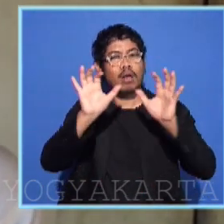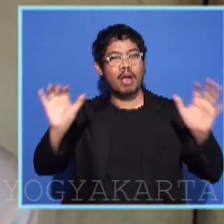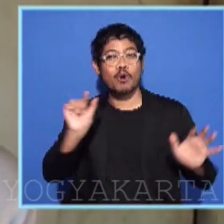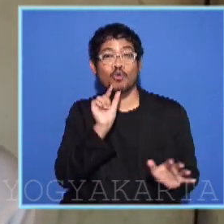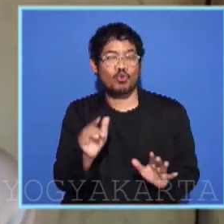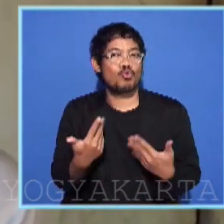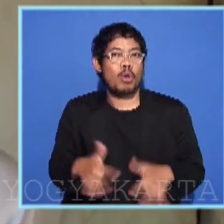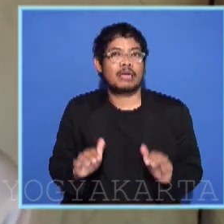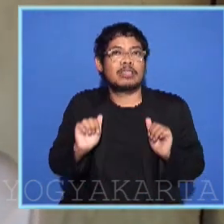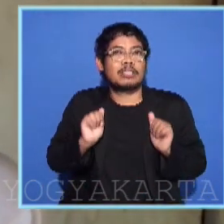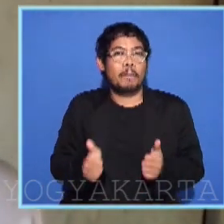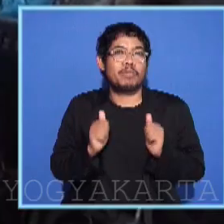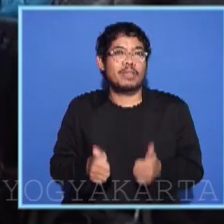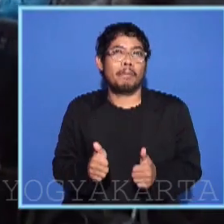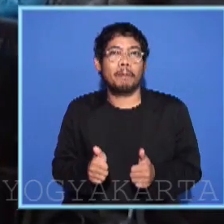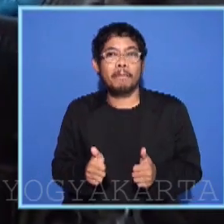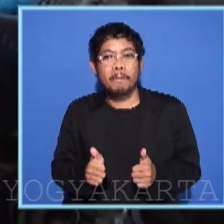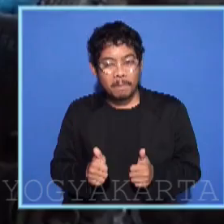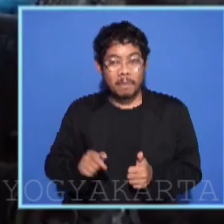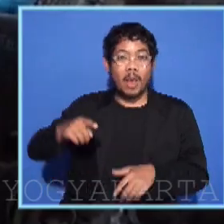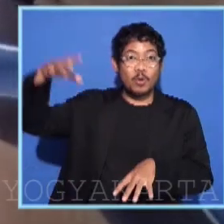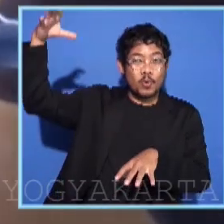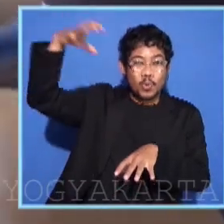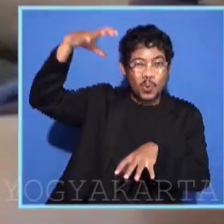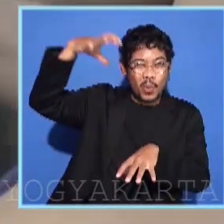ng musim rend